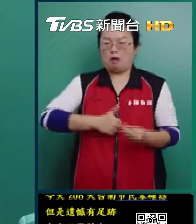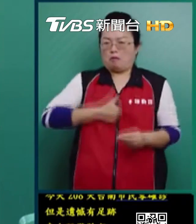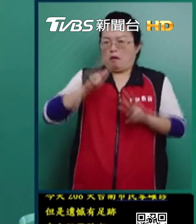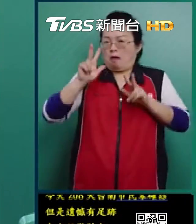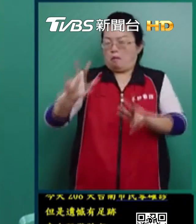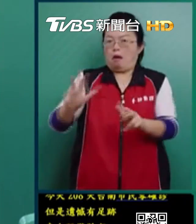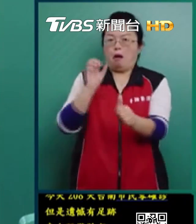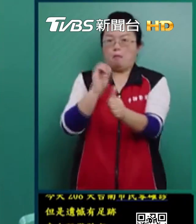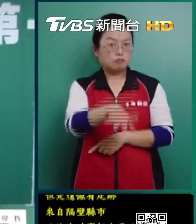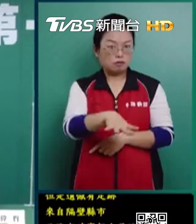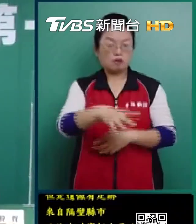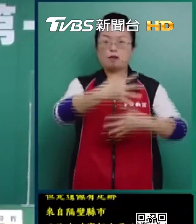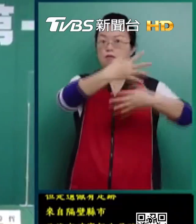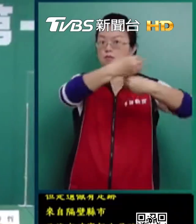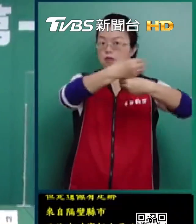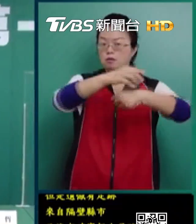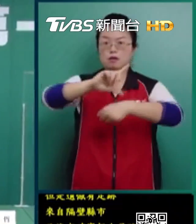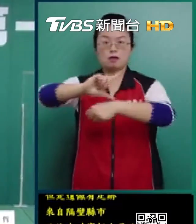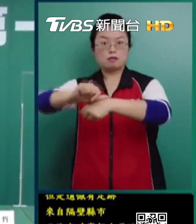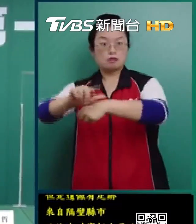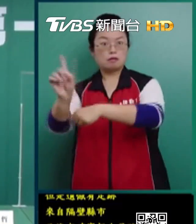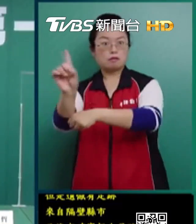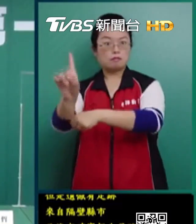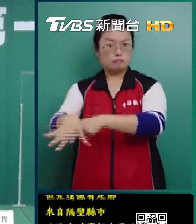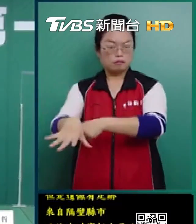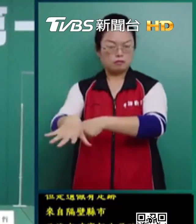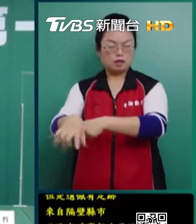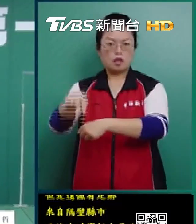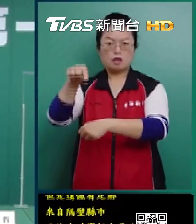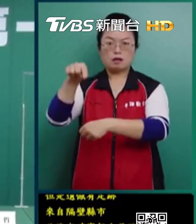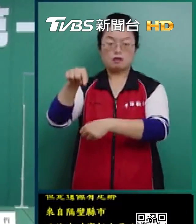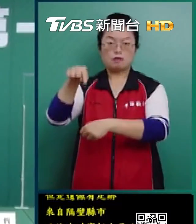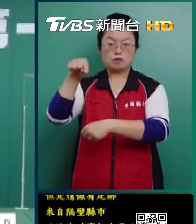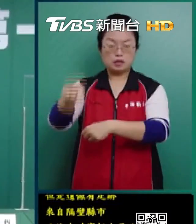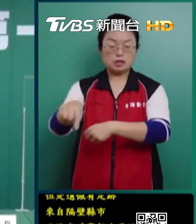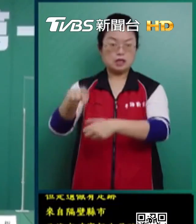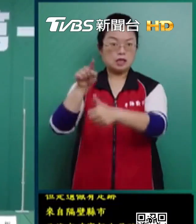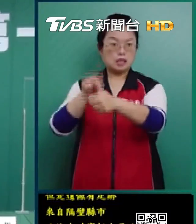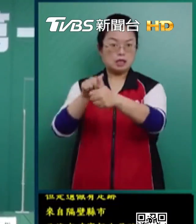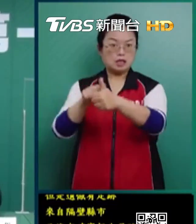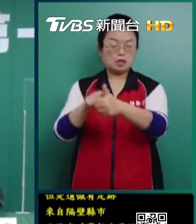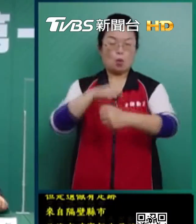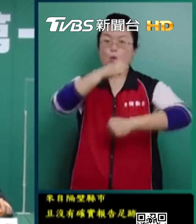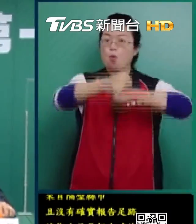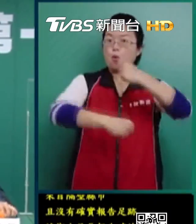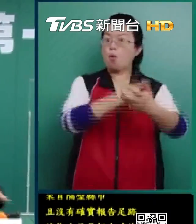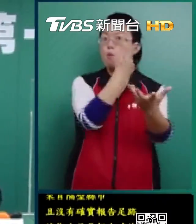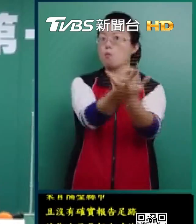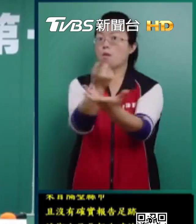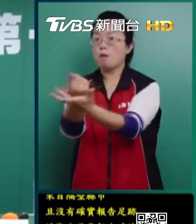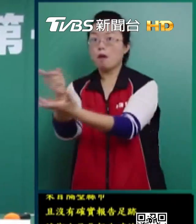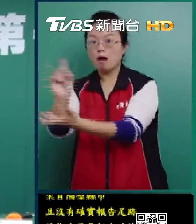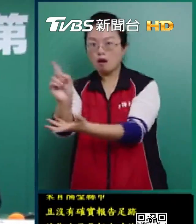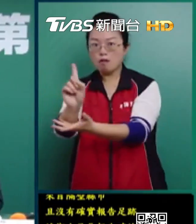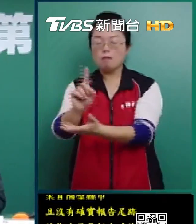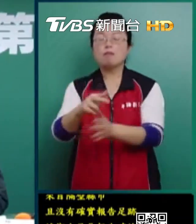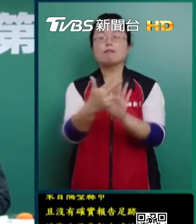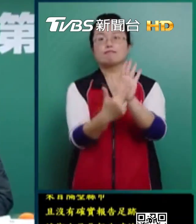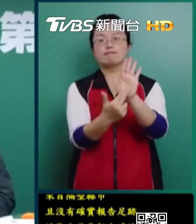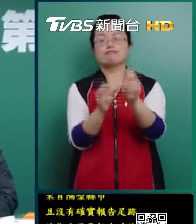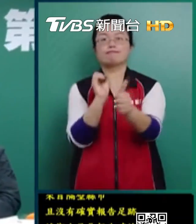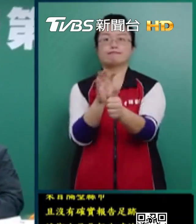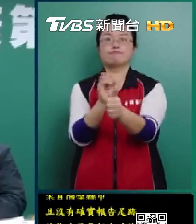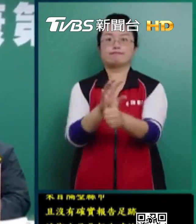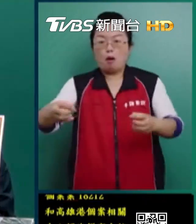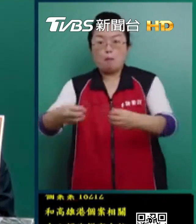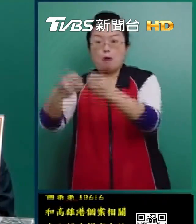21号也召开防疫记者会，并公布确诊者足迹。不过，让人傻眼的是，确诊者根本不住在台南，而且也没